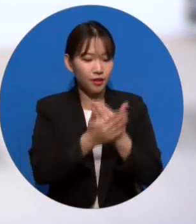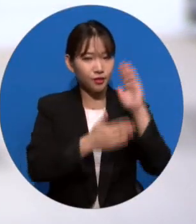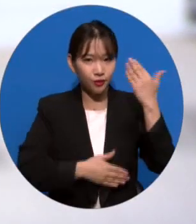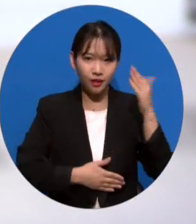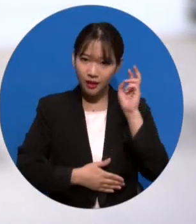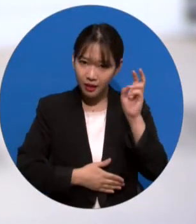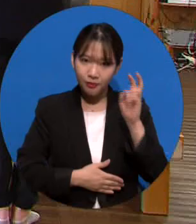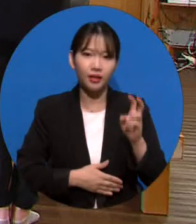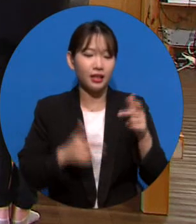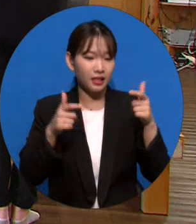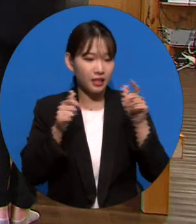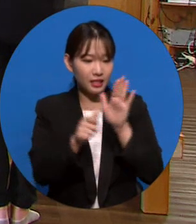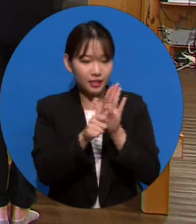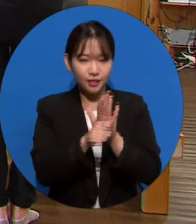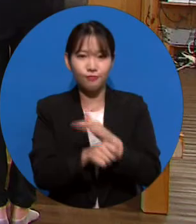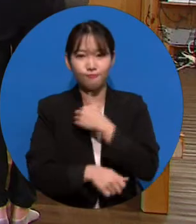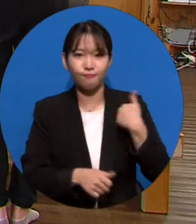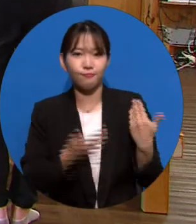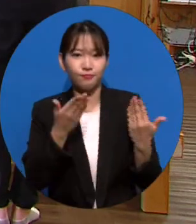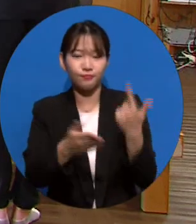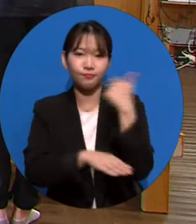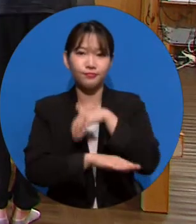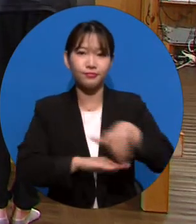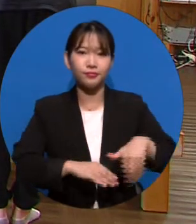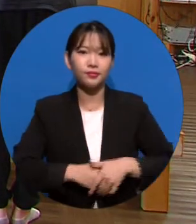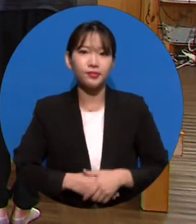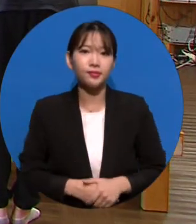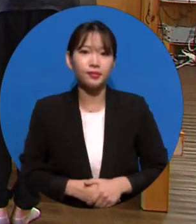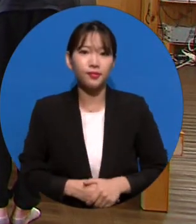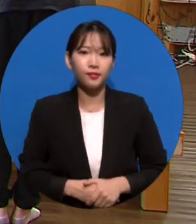이어질 수 있도록 지원을 아끼지 않을 계획입니다. MBC 뉴스 강서영입니다.